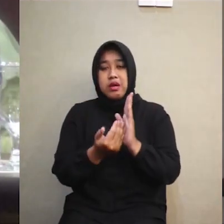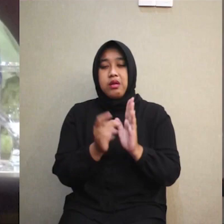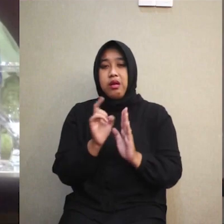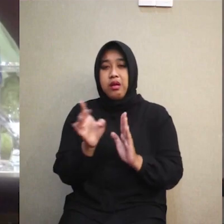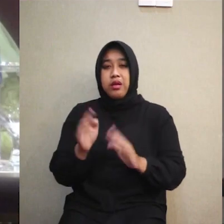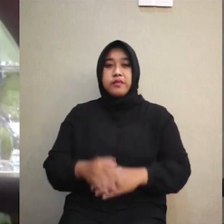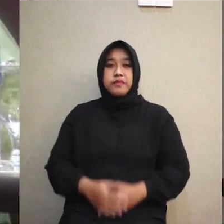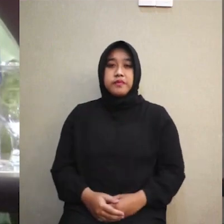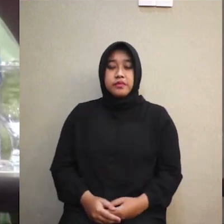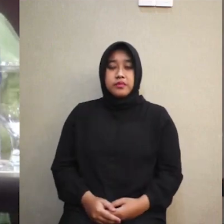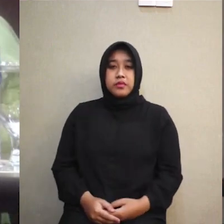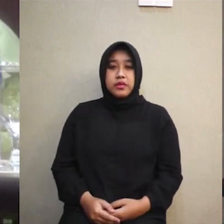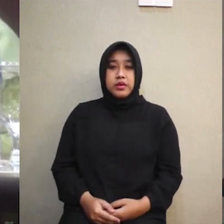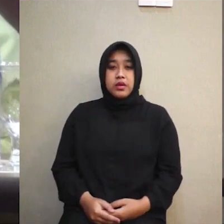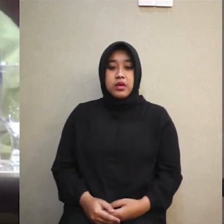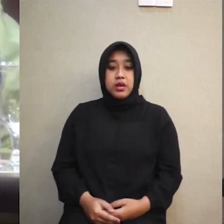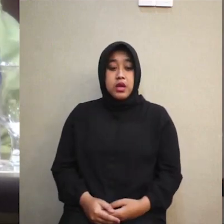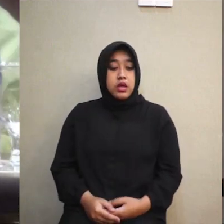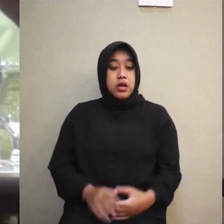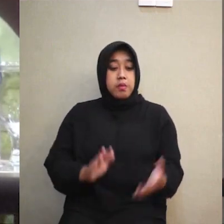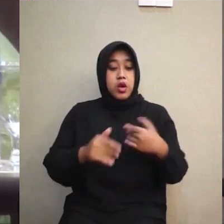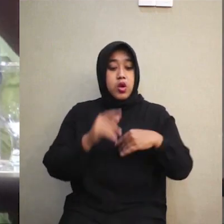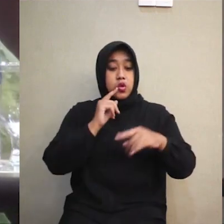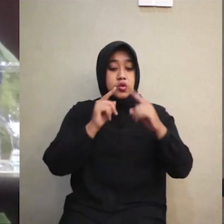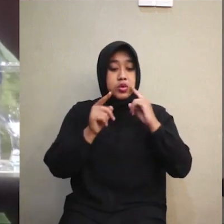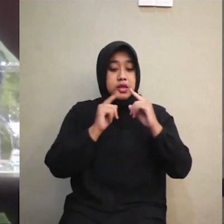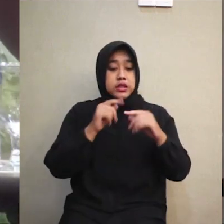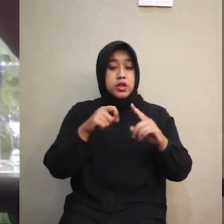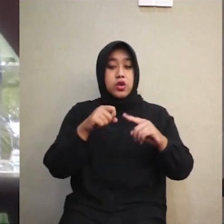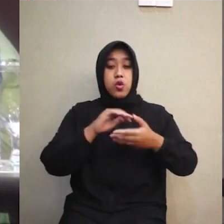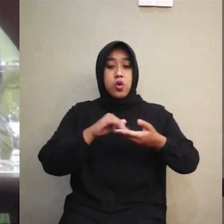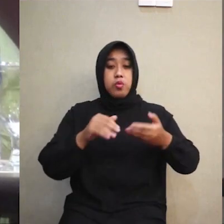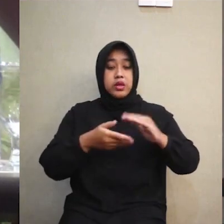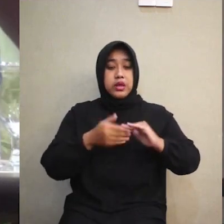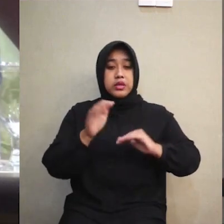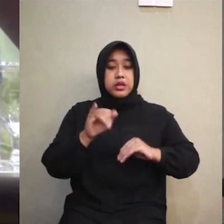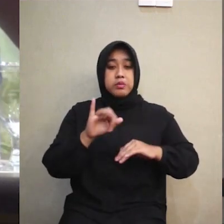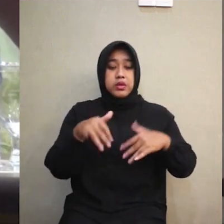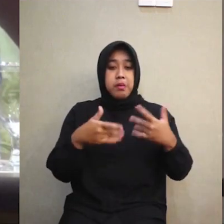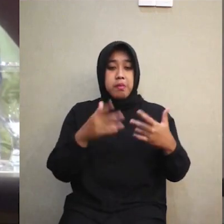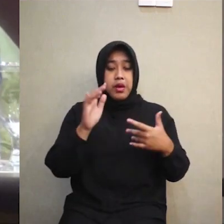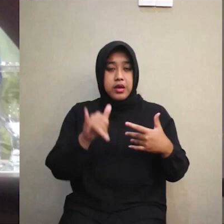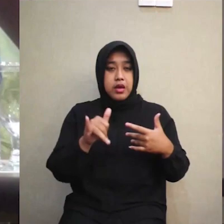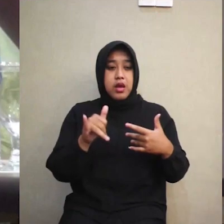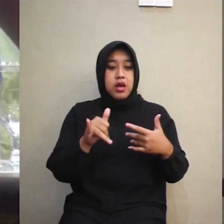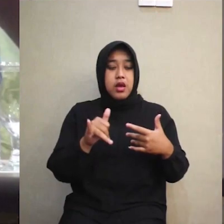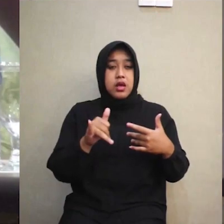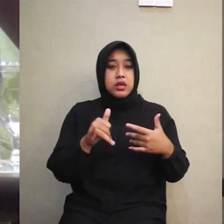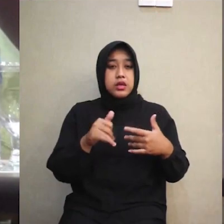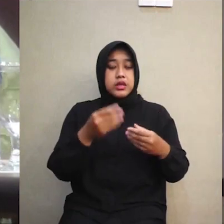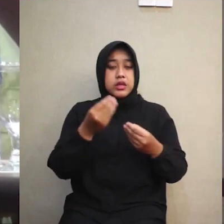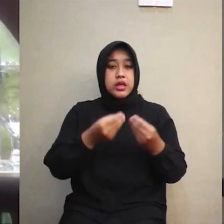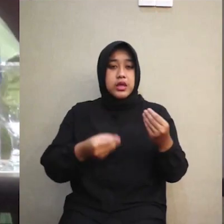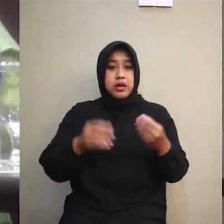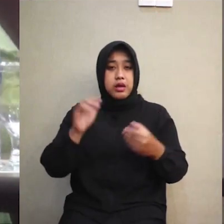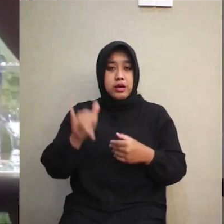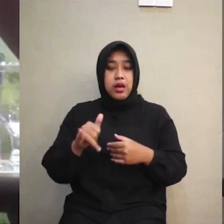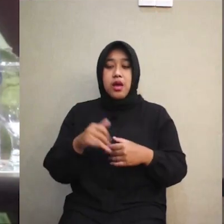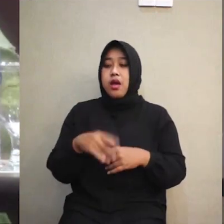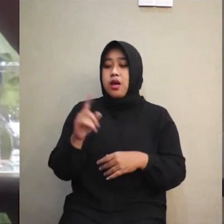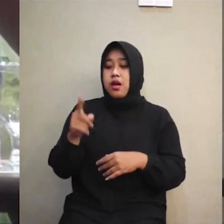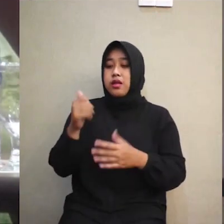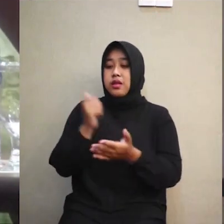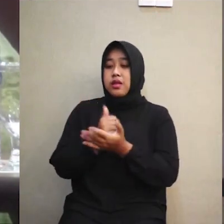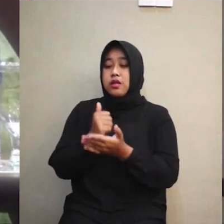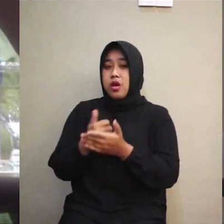lain gitu kemudian kita kembali konsultasi ke komunitas ini seperti apa gitu ke dalam jaringan kayak gitu nah